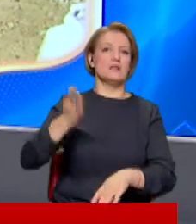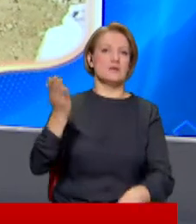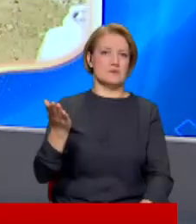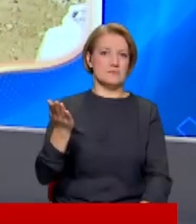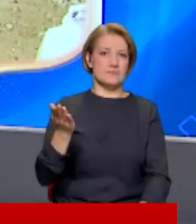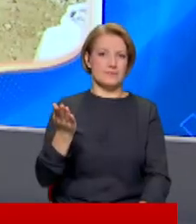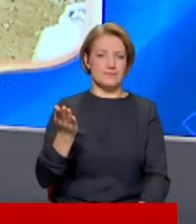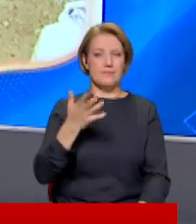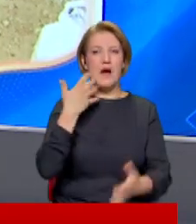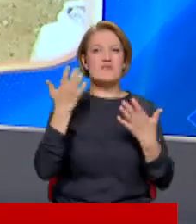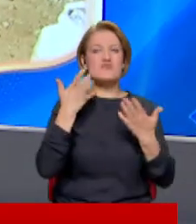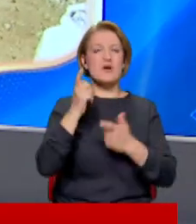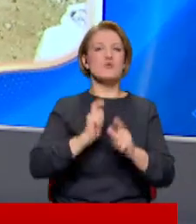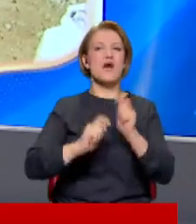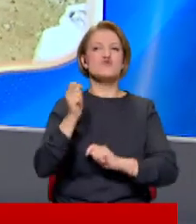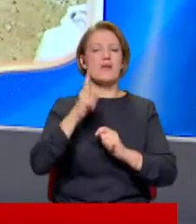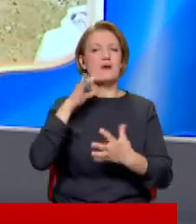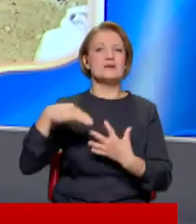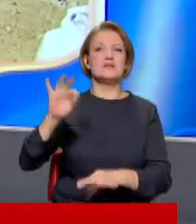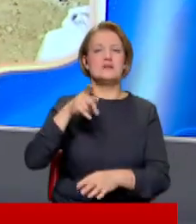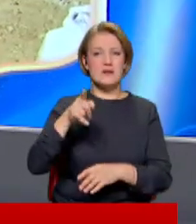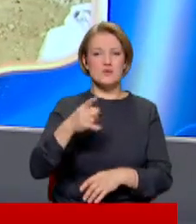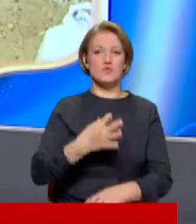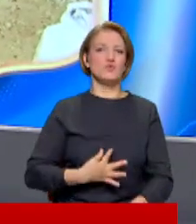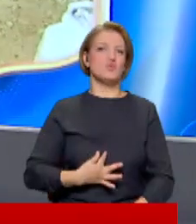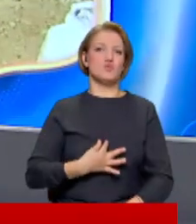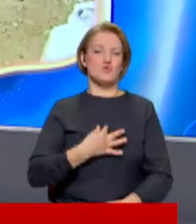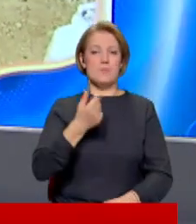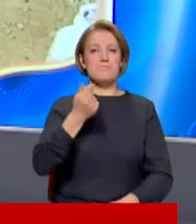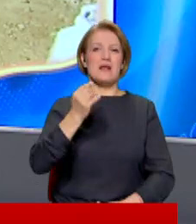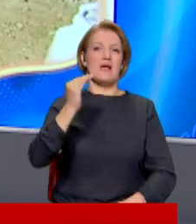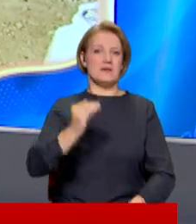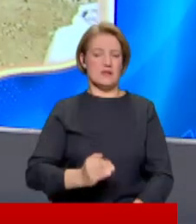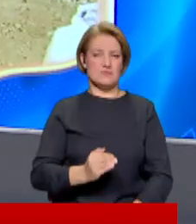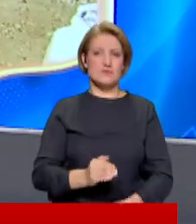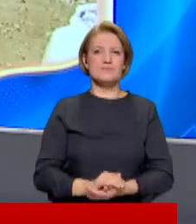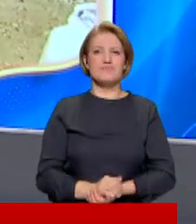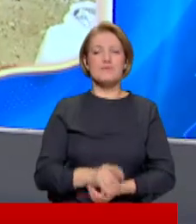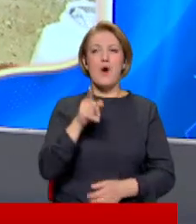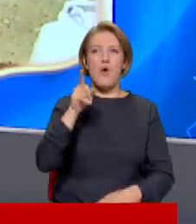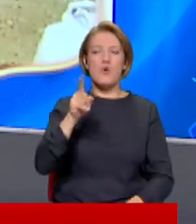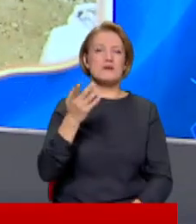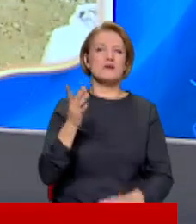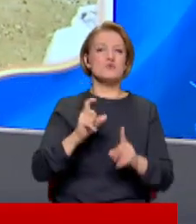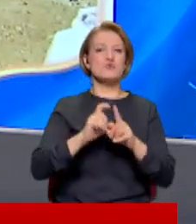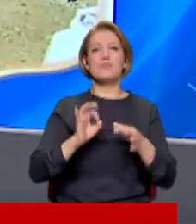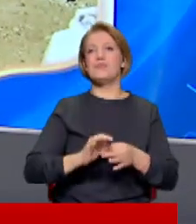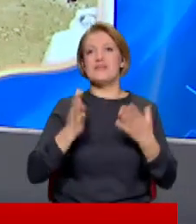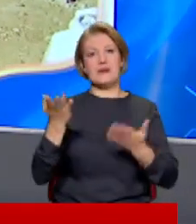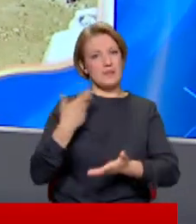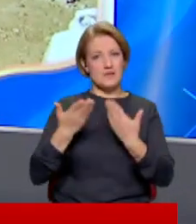Ve hayvancılıkla uğraşan insanlarımızın da umudu biraz tükenmiş vaziyette. Oradaki vaziyet